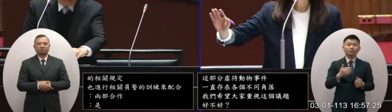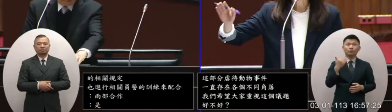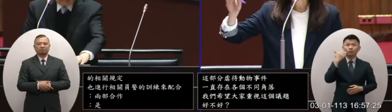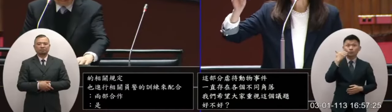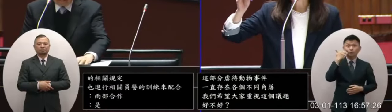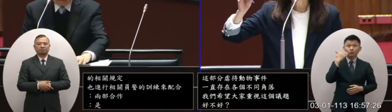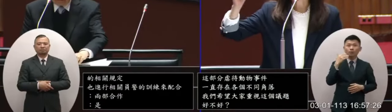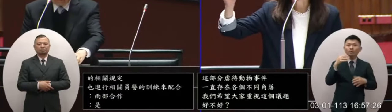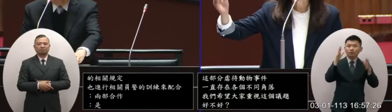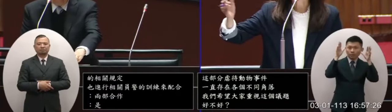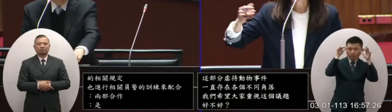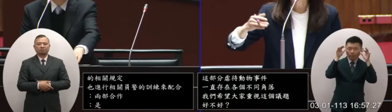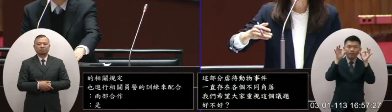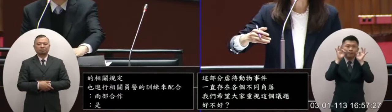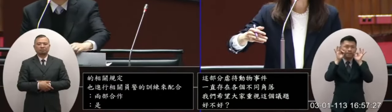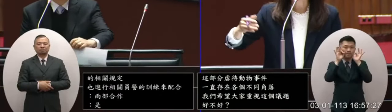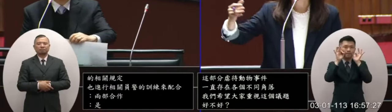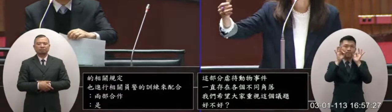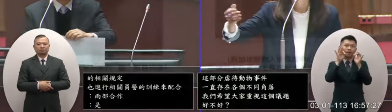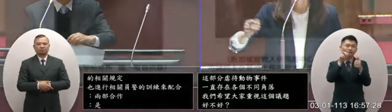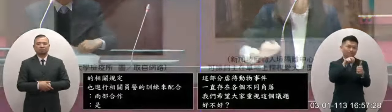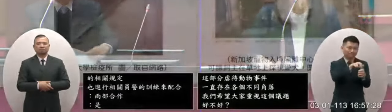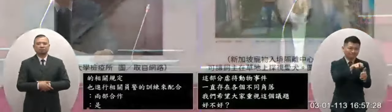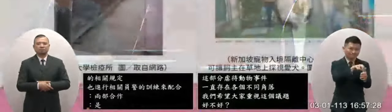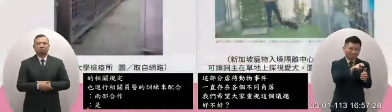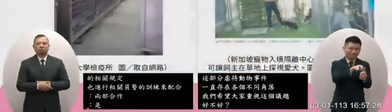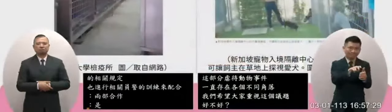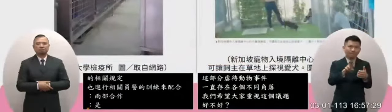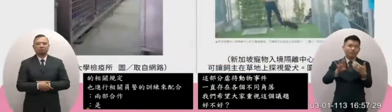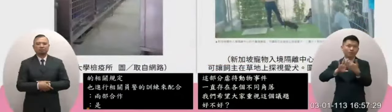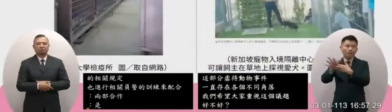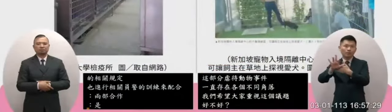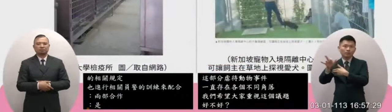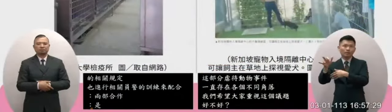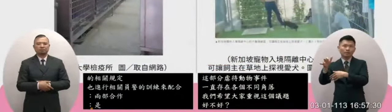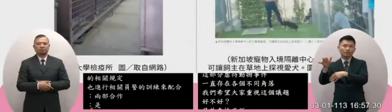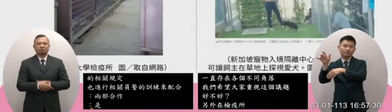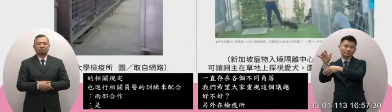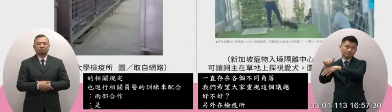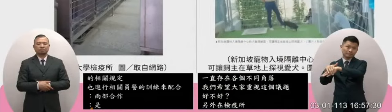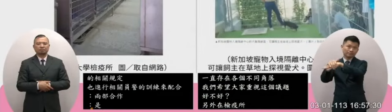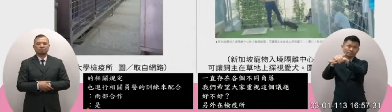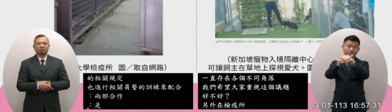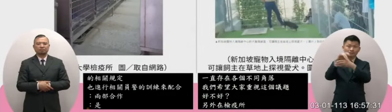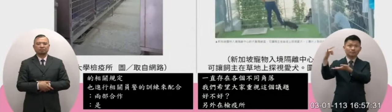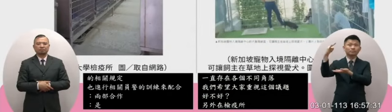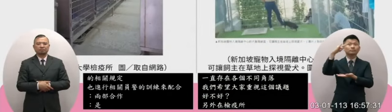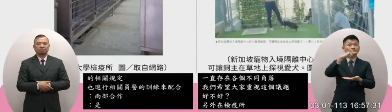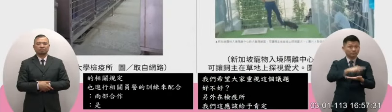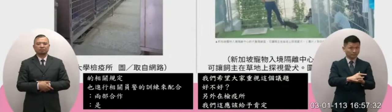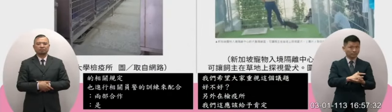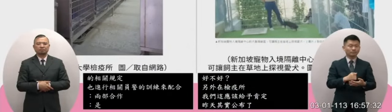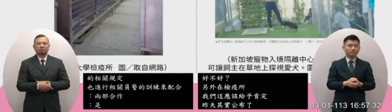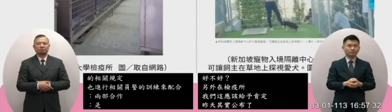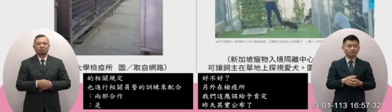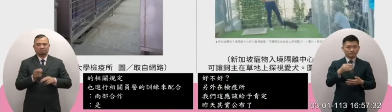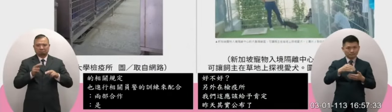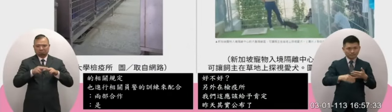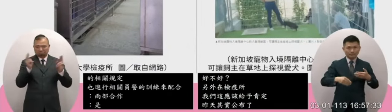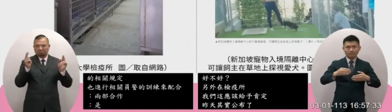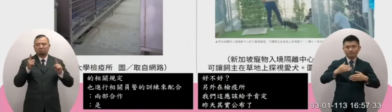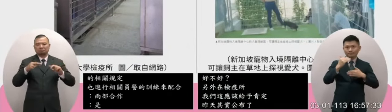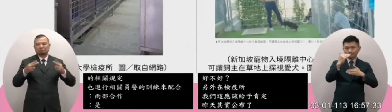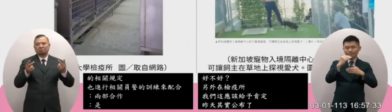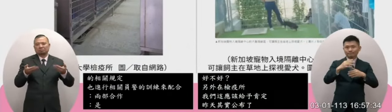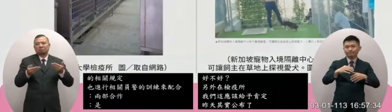有4组他们是从国外回来，然后带着他们的宠物回来，其实有条件的是可以开放 哦， 他可以